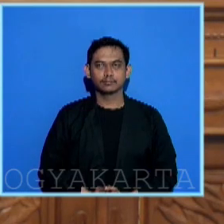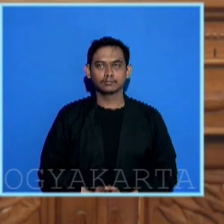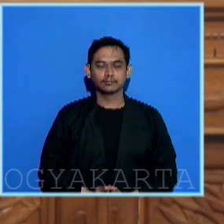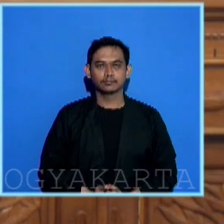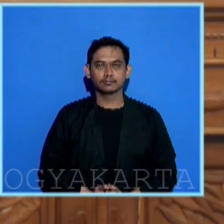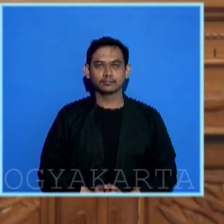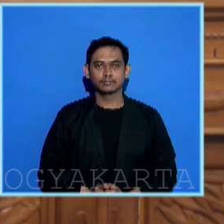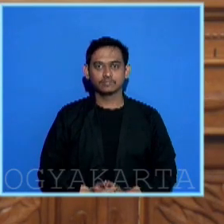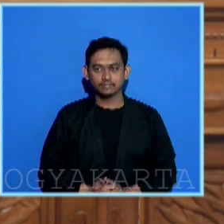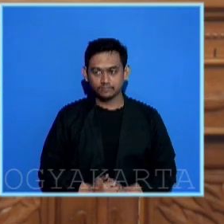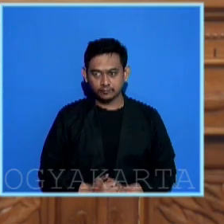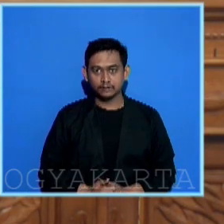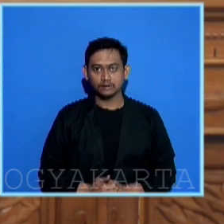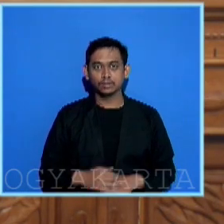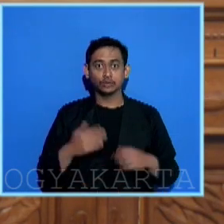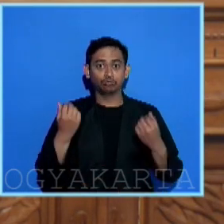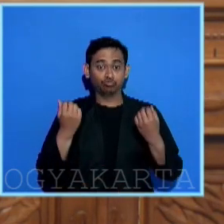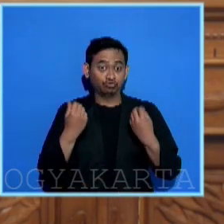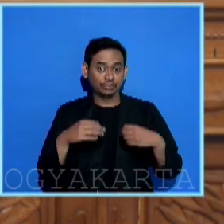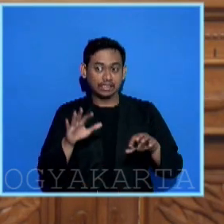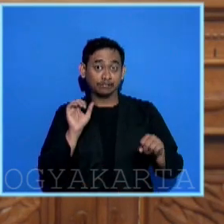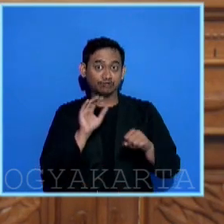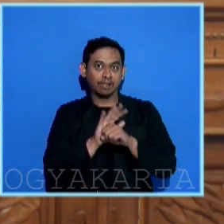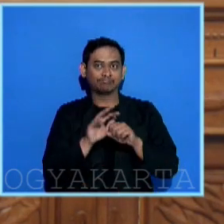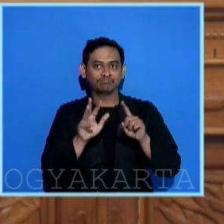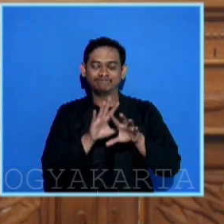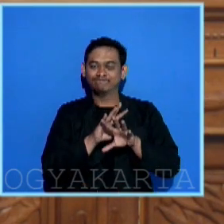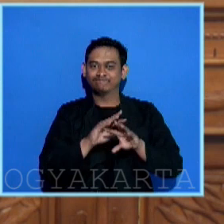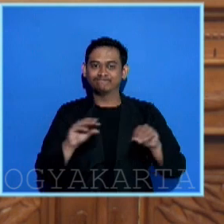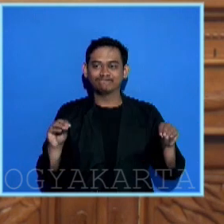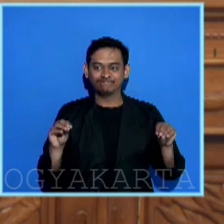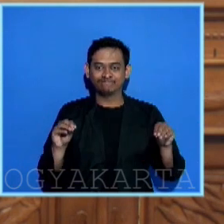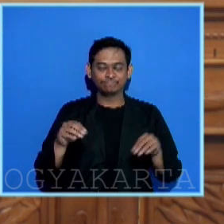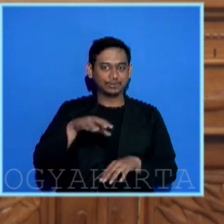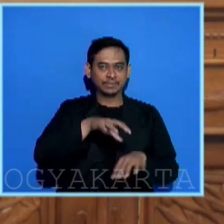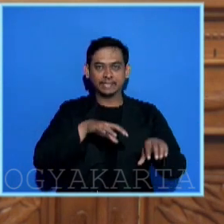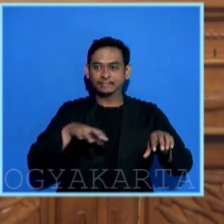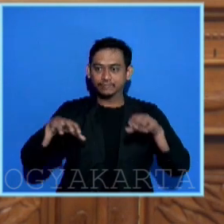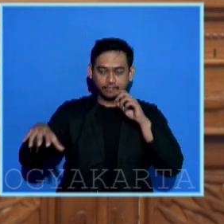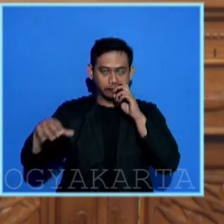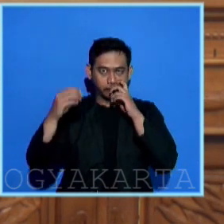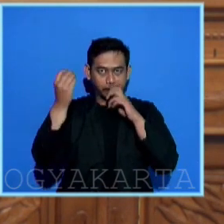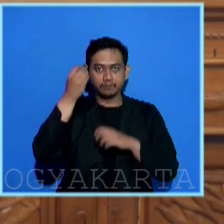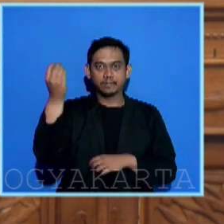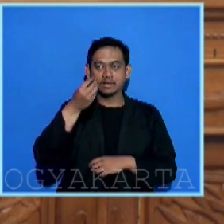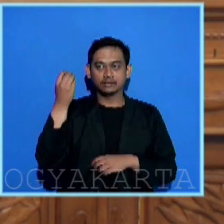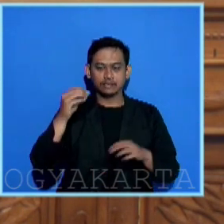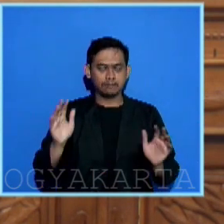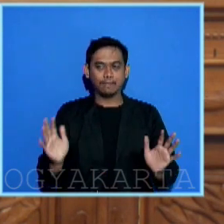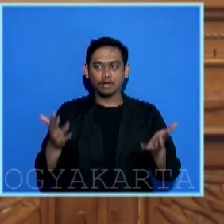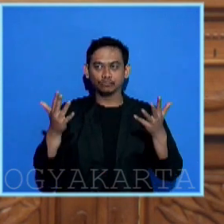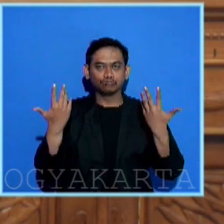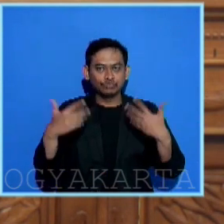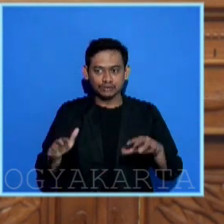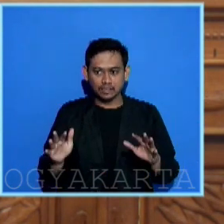Sak bibaripun pagebluk COVID-19 sak perangan jujukan wisata ingkang nate kaloka dereng saged gumregah malih